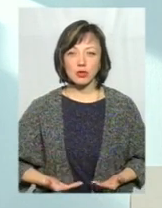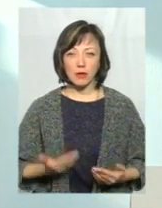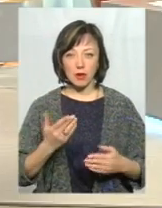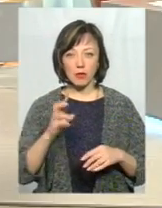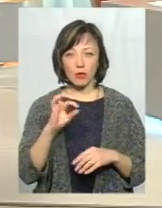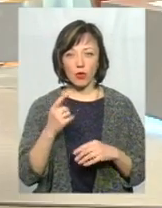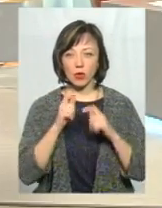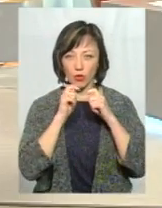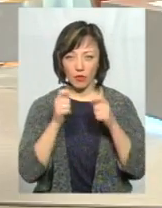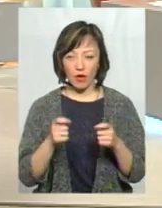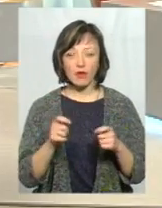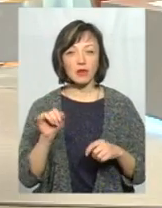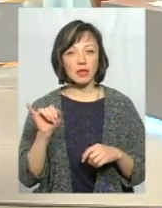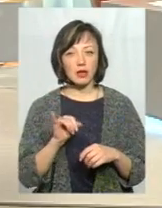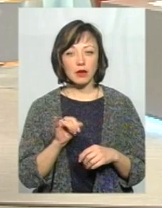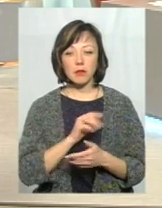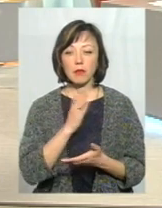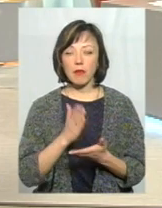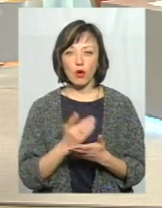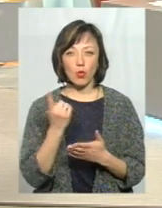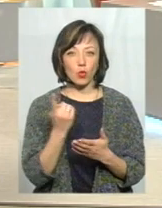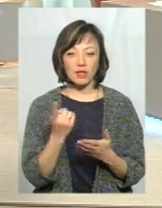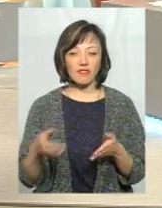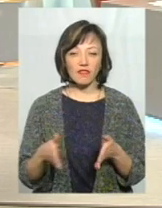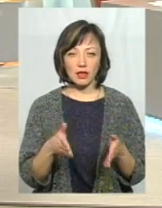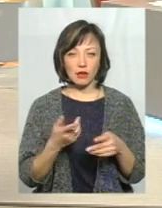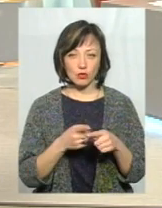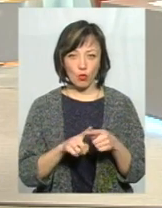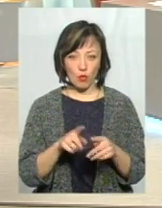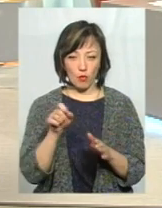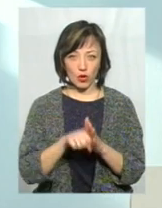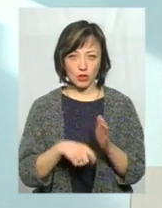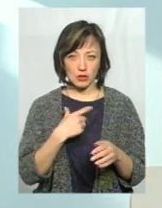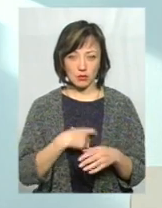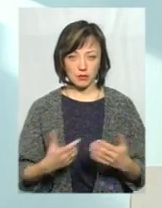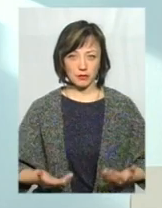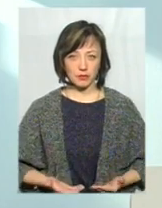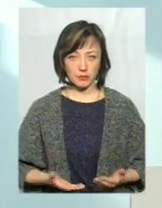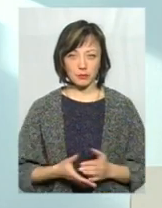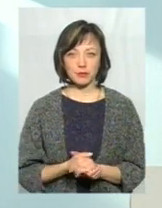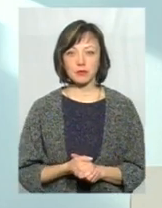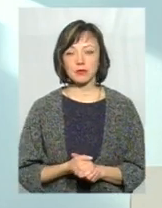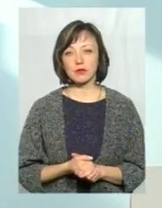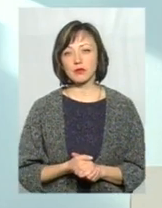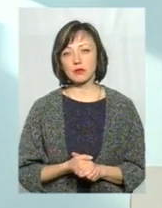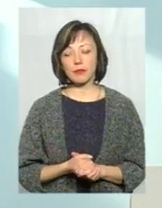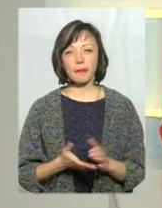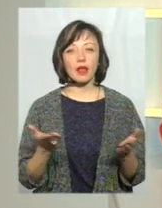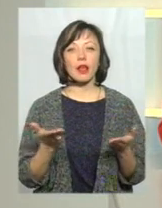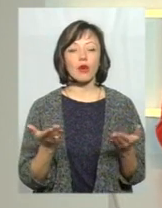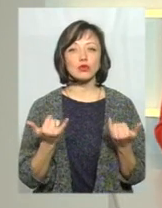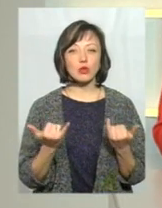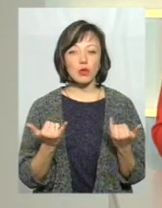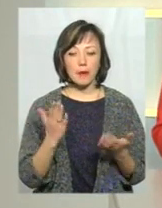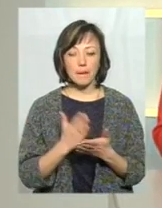Бог дарував, і мають лише один вихід з цього – покінчити життя самогубством. Яку сьогодні ми